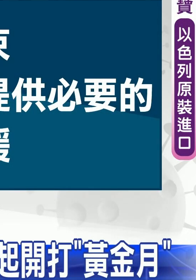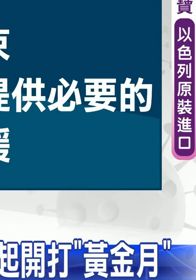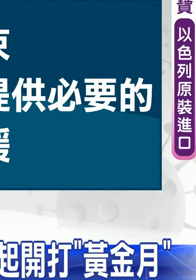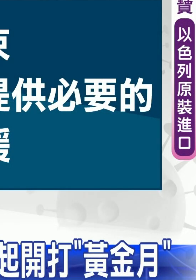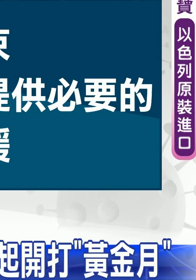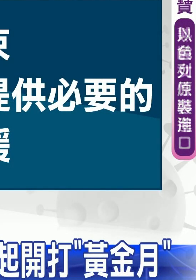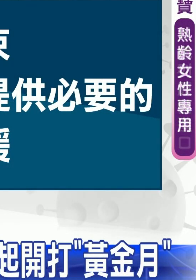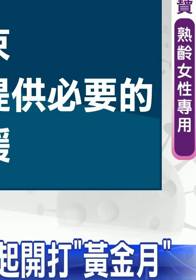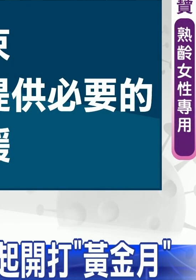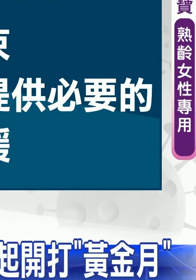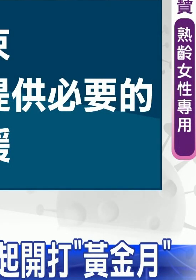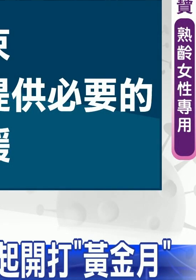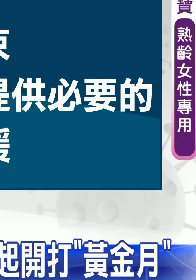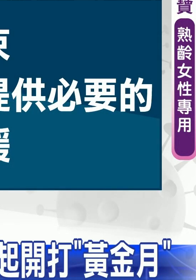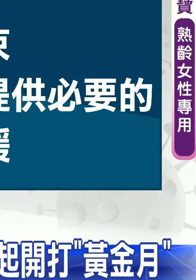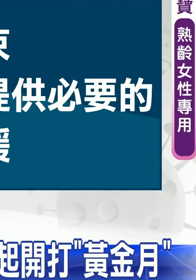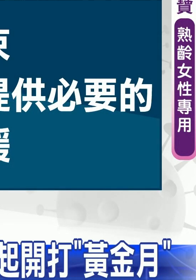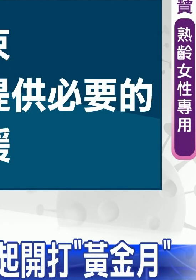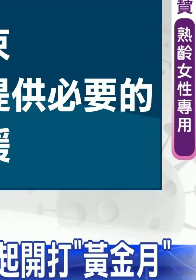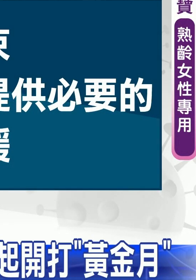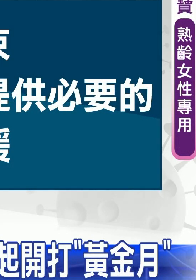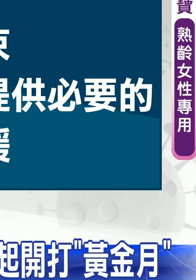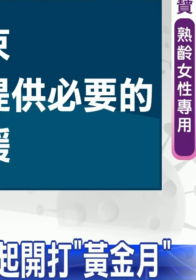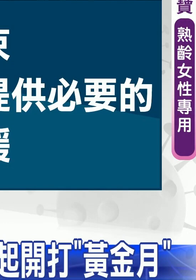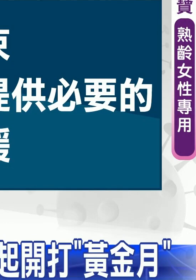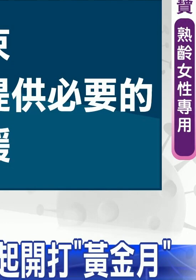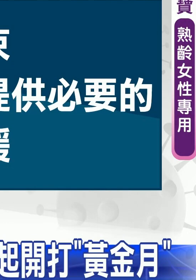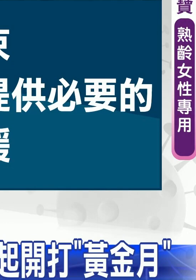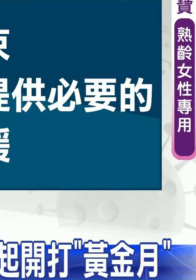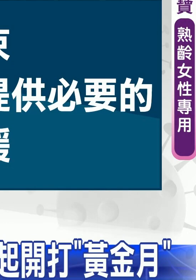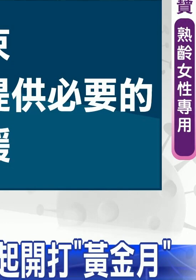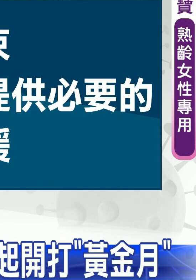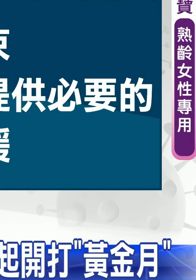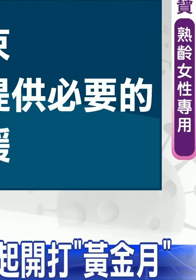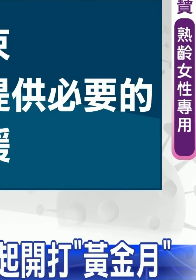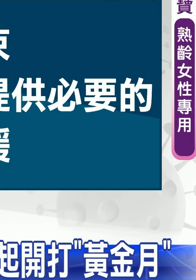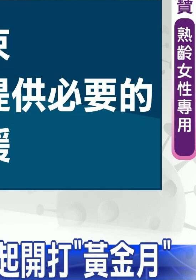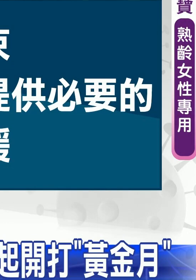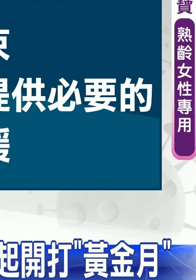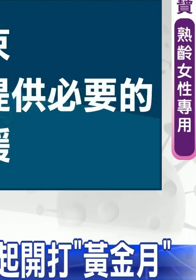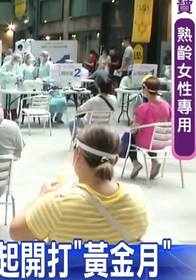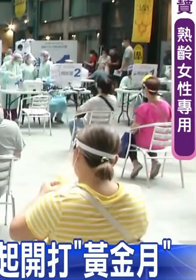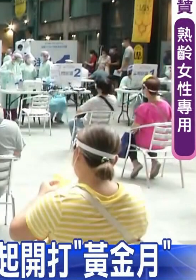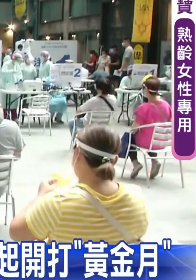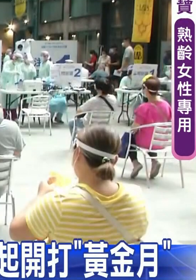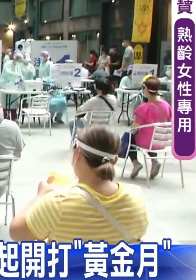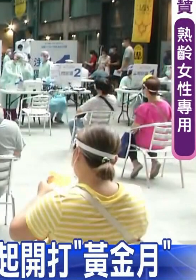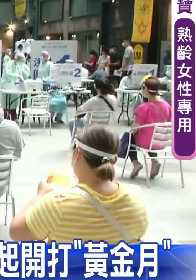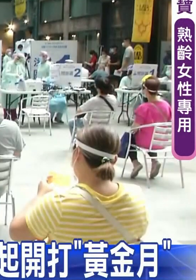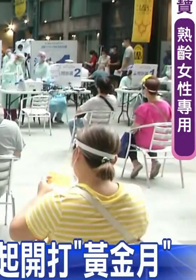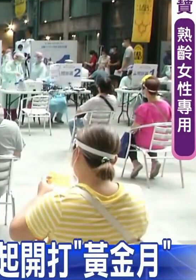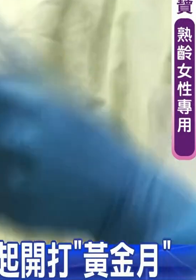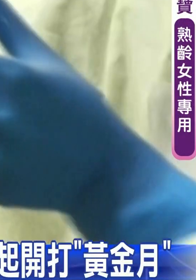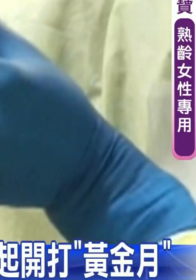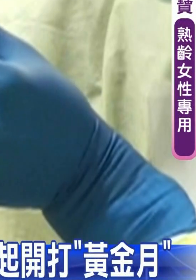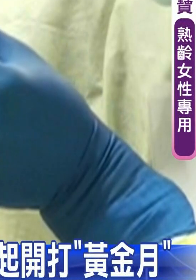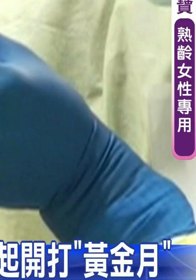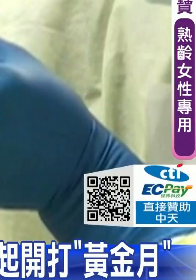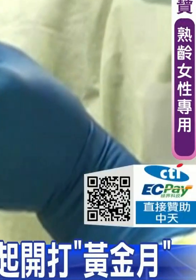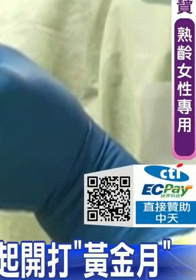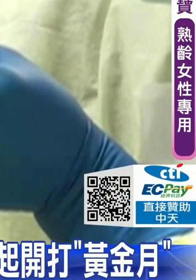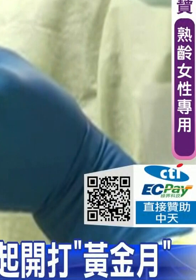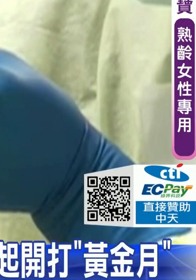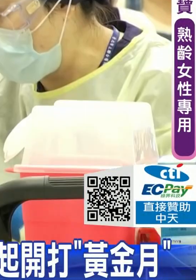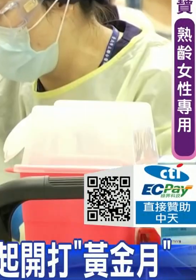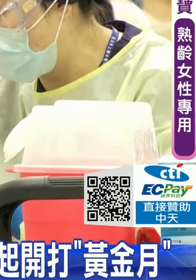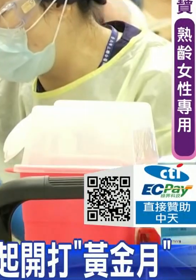疫苗还没结束，将继续提供必要的疫苗支援，预告还有疫苗将到货。而除了 A Z 疫苗到货量增加，108万剂